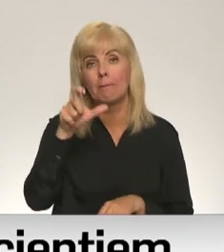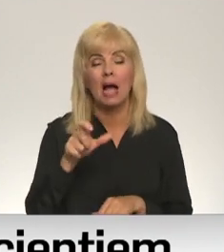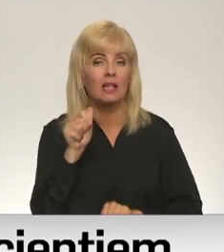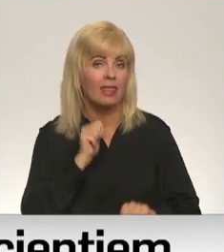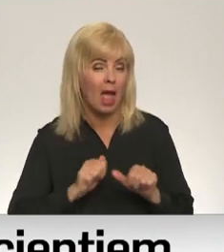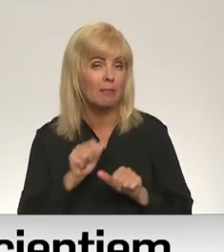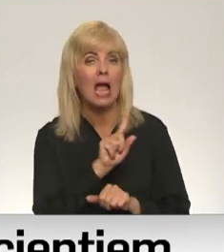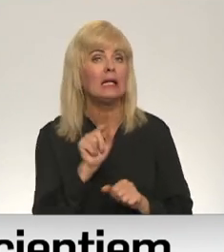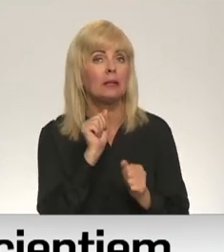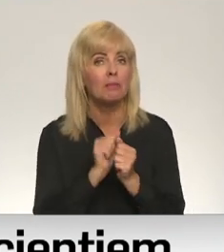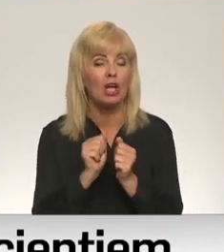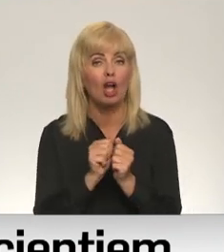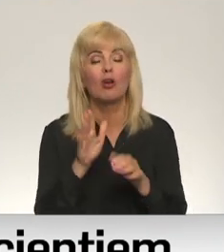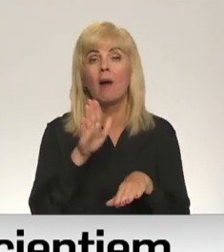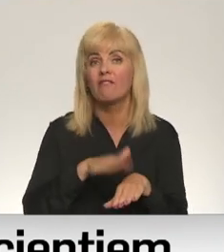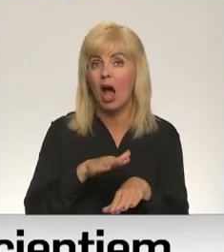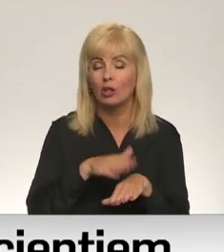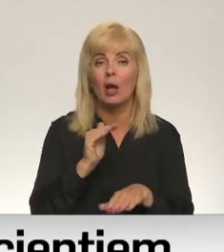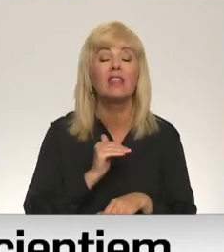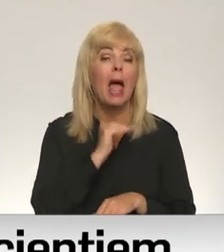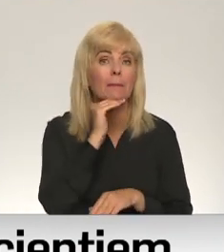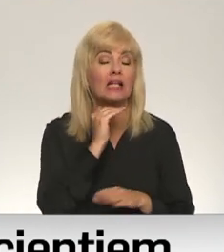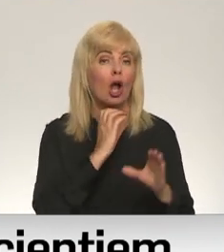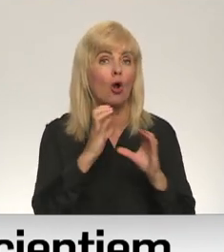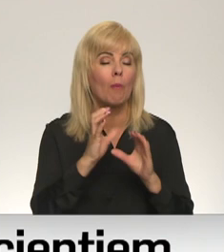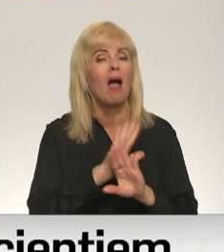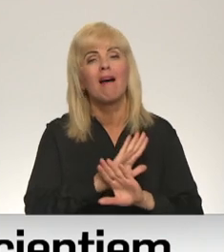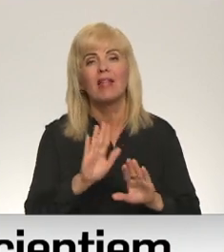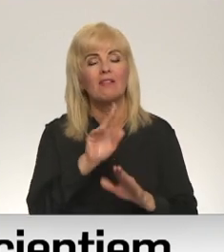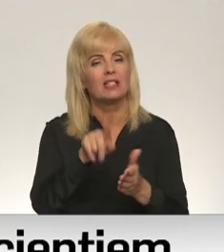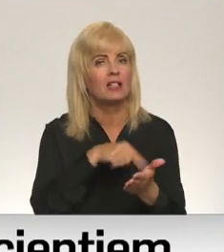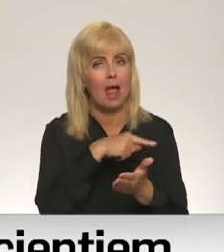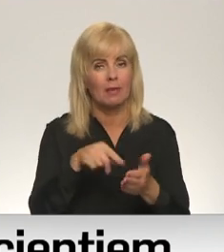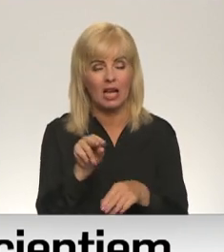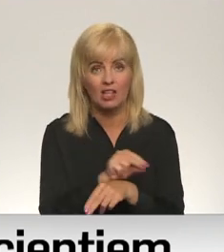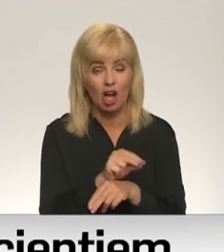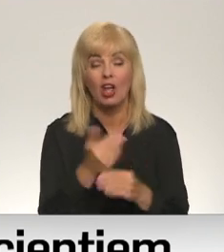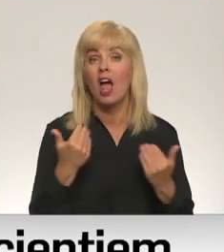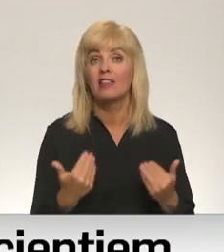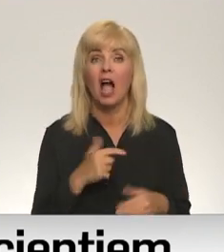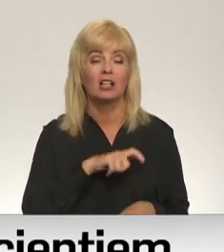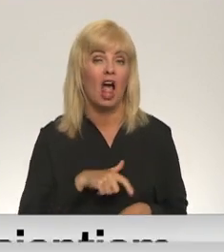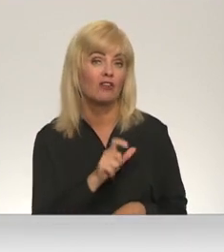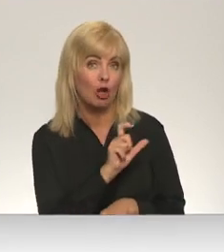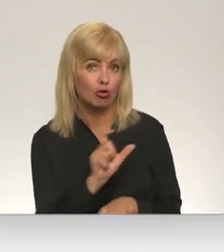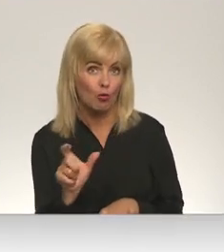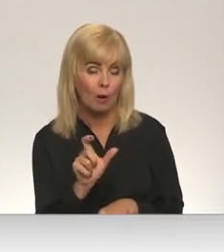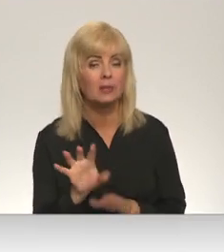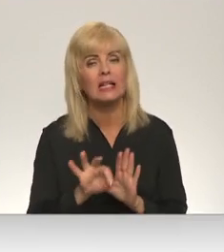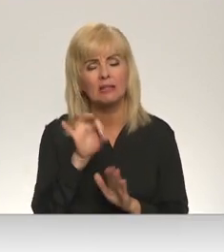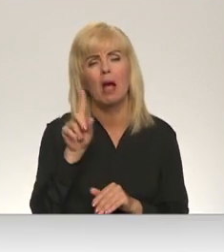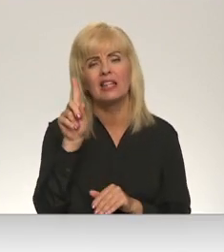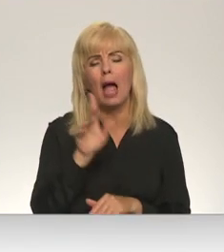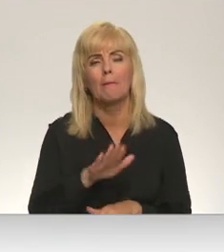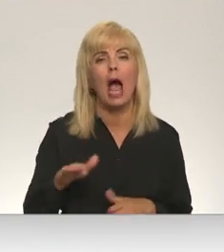neapmierinātības visbiežāk ir vainojama nepietiekama komunikācija, nevis nepareiza ārstēšana. Latvijā šobrīd, varbūt izņemot Bērnu